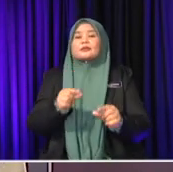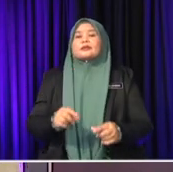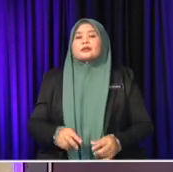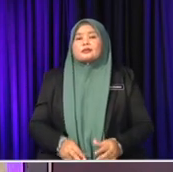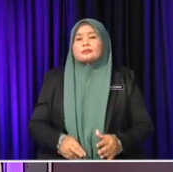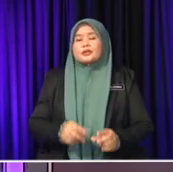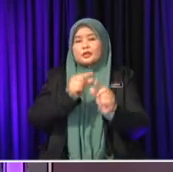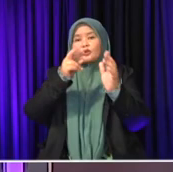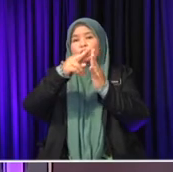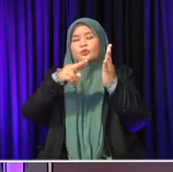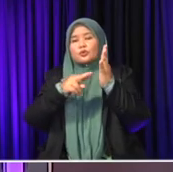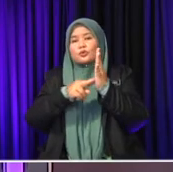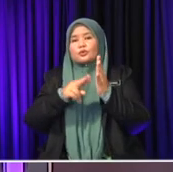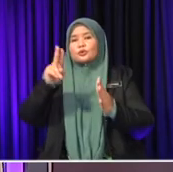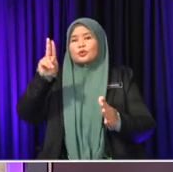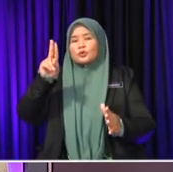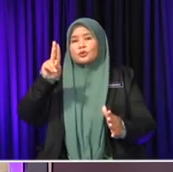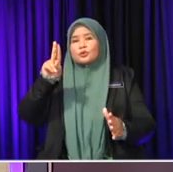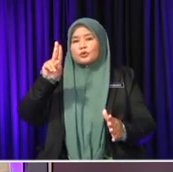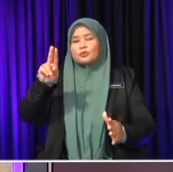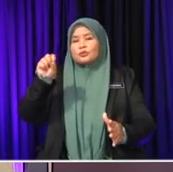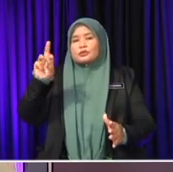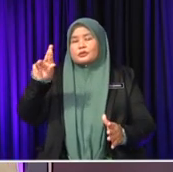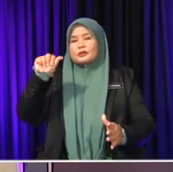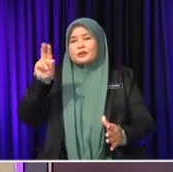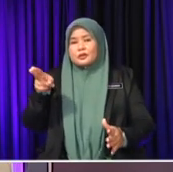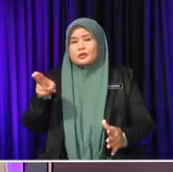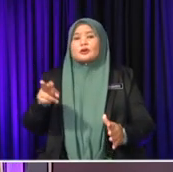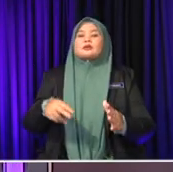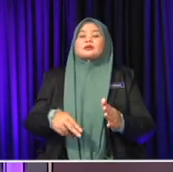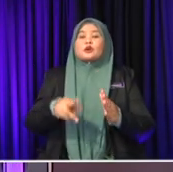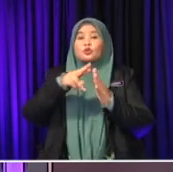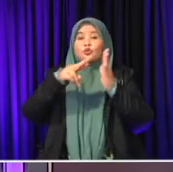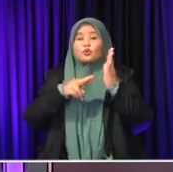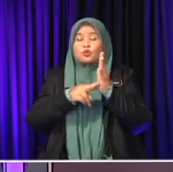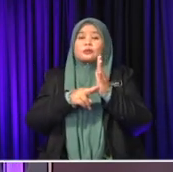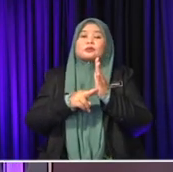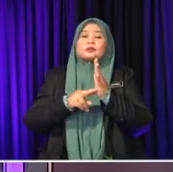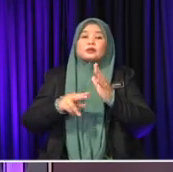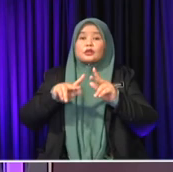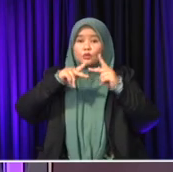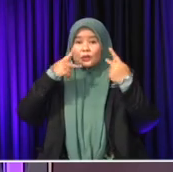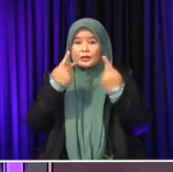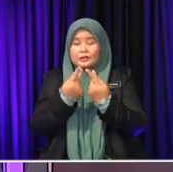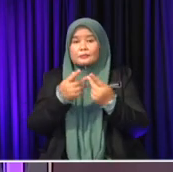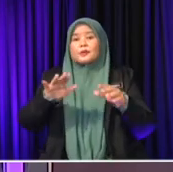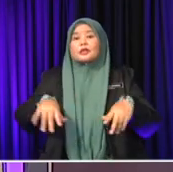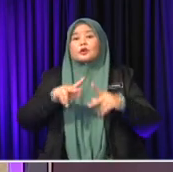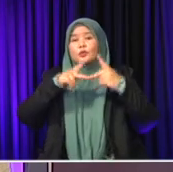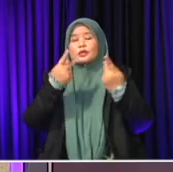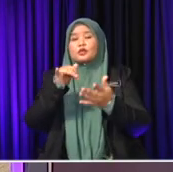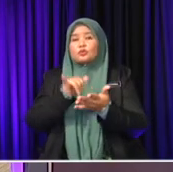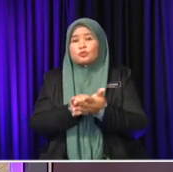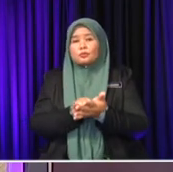usroh ya rukun usroh ini maksudnya rukun keluarga bagaimana sebuah keluarga itu ingin menjadi